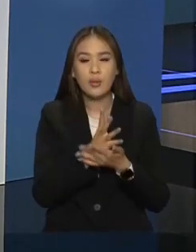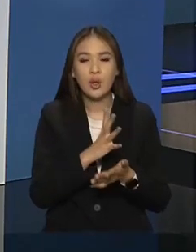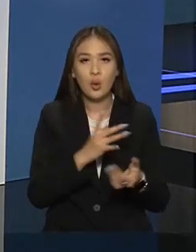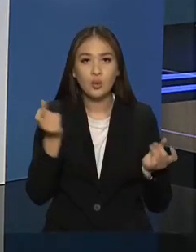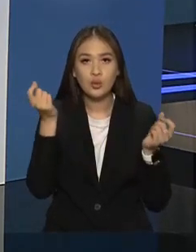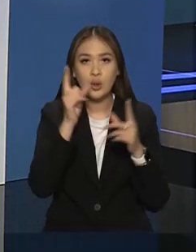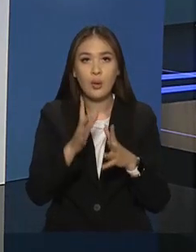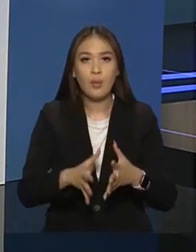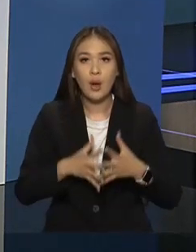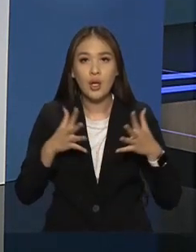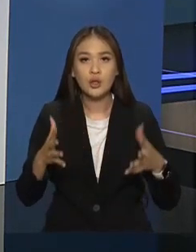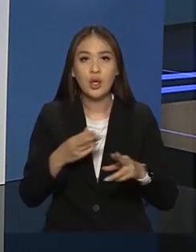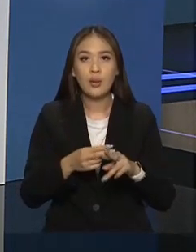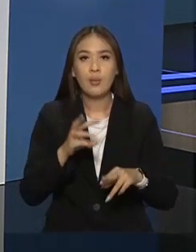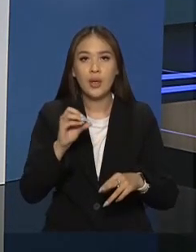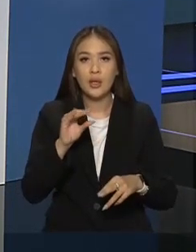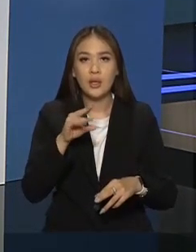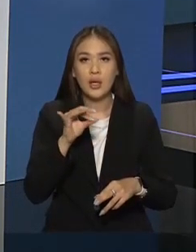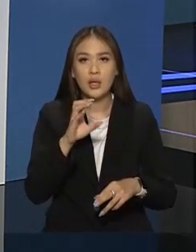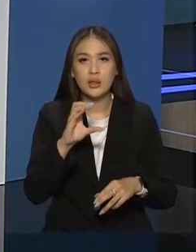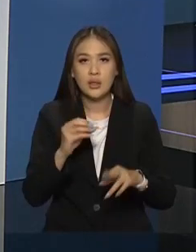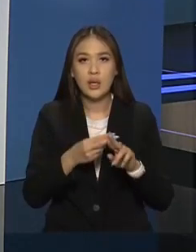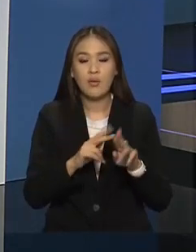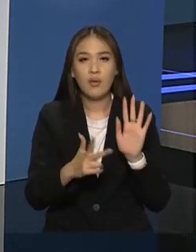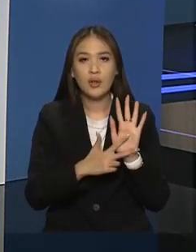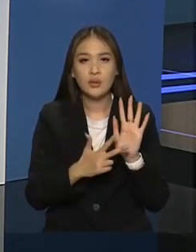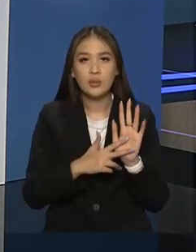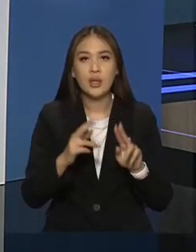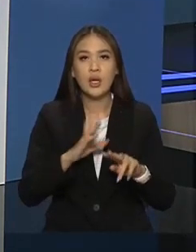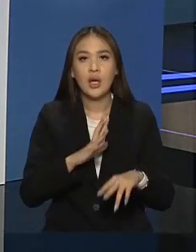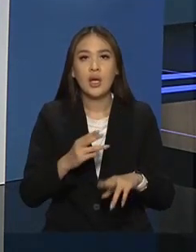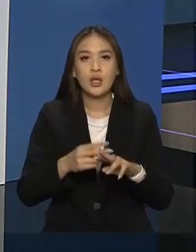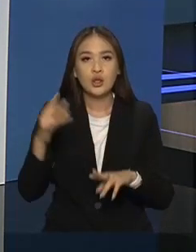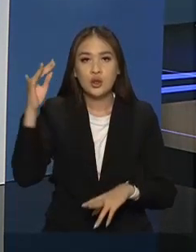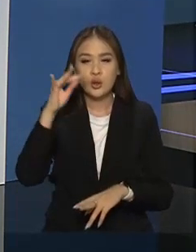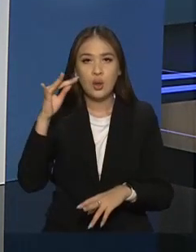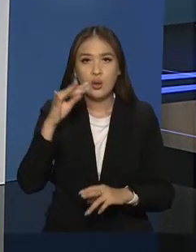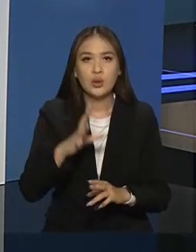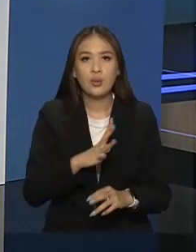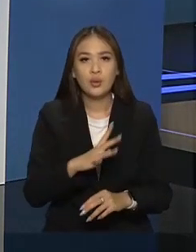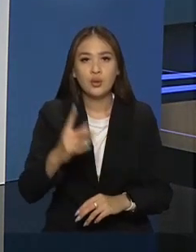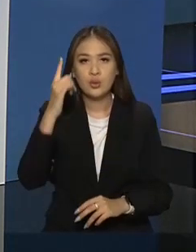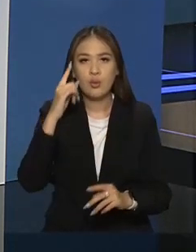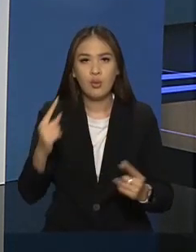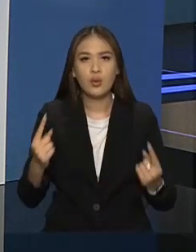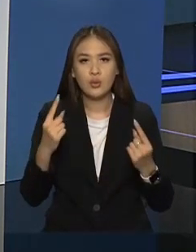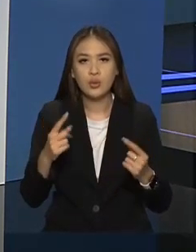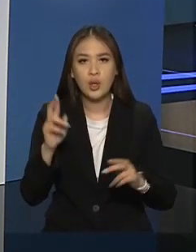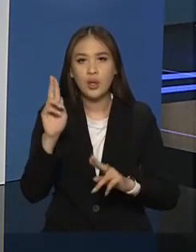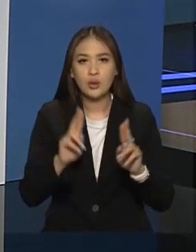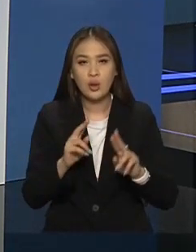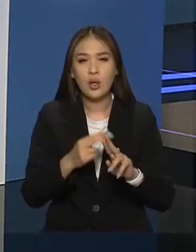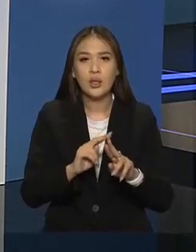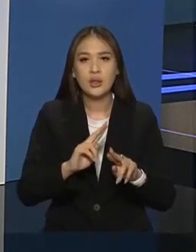большой мавзолей и медресе в форме восьмигранника историки считают что Городище было крупным культурным